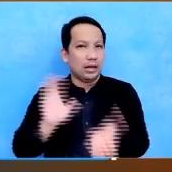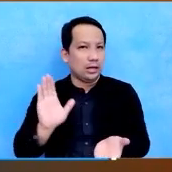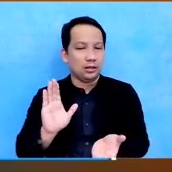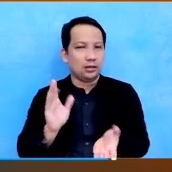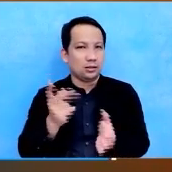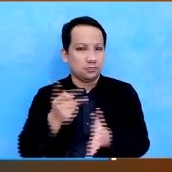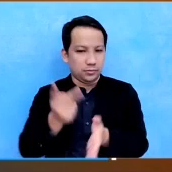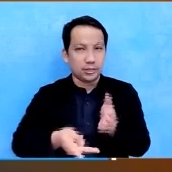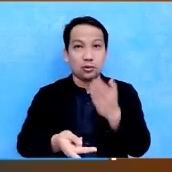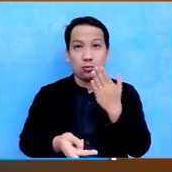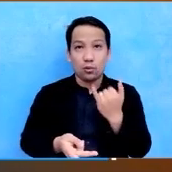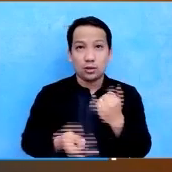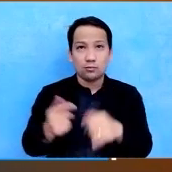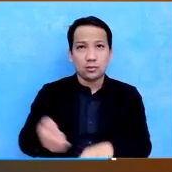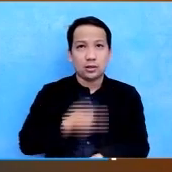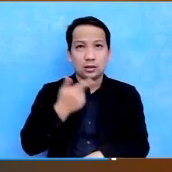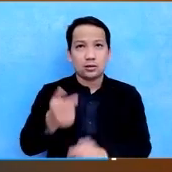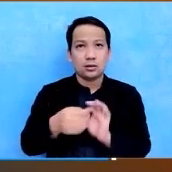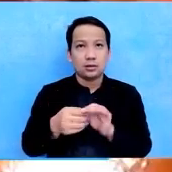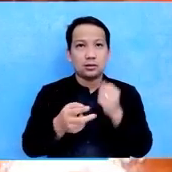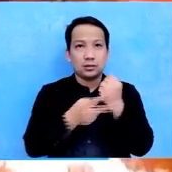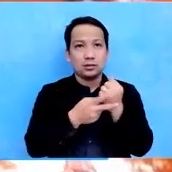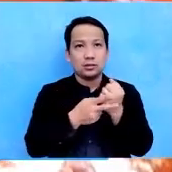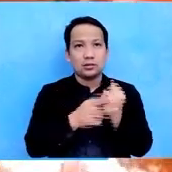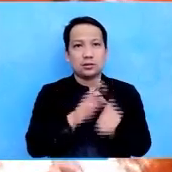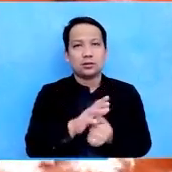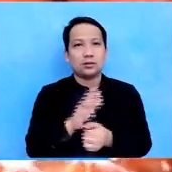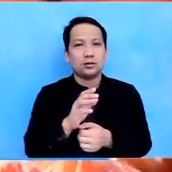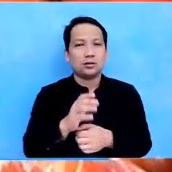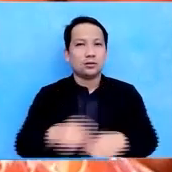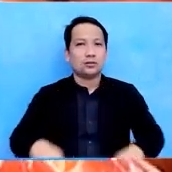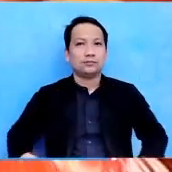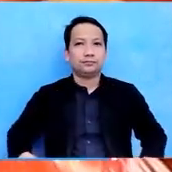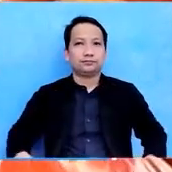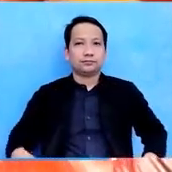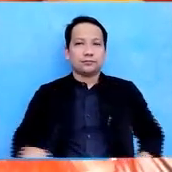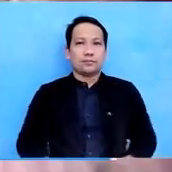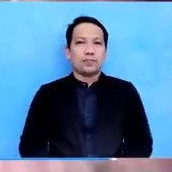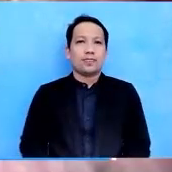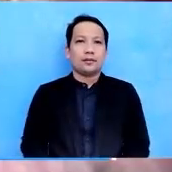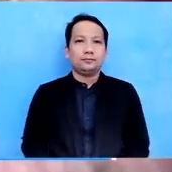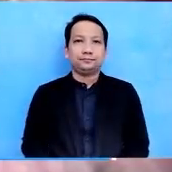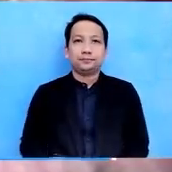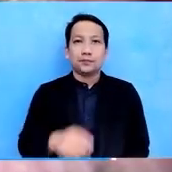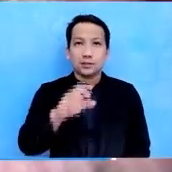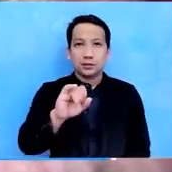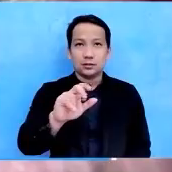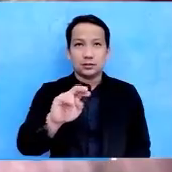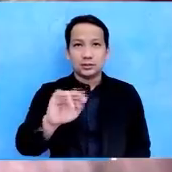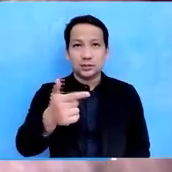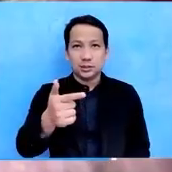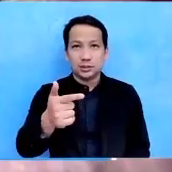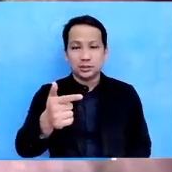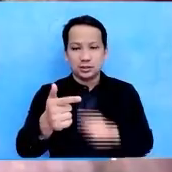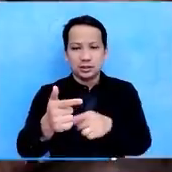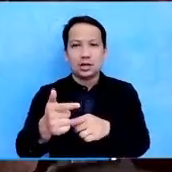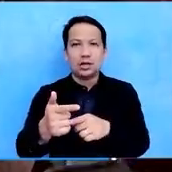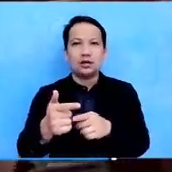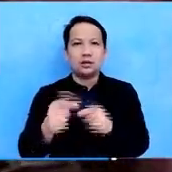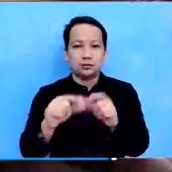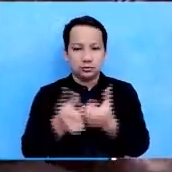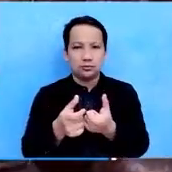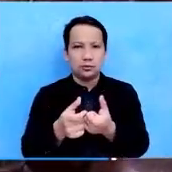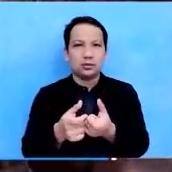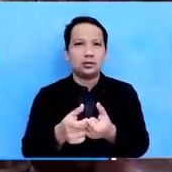hindi pa naman ganun katagal na nasa cold storage. Pero sabi ng Samahang Industriya ng Agrikultura o SINAG,